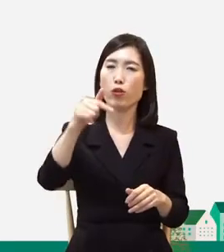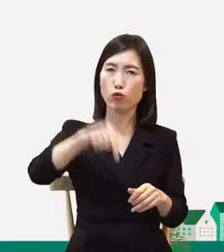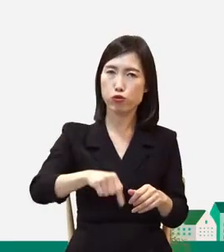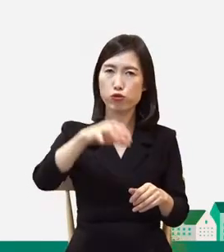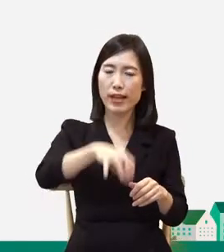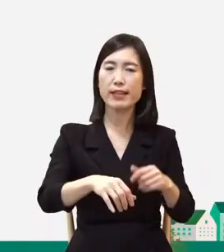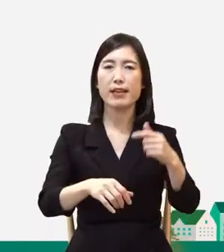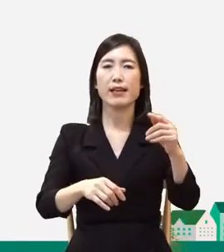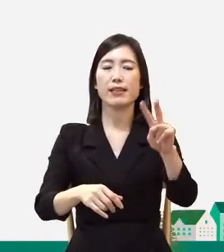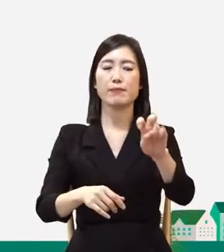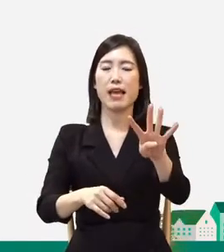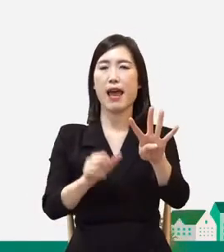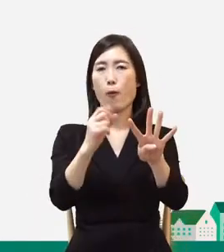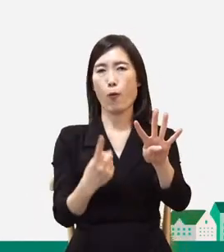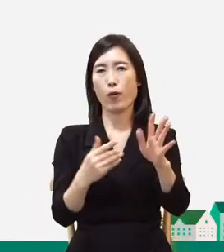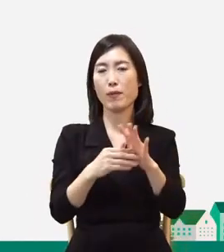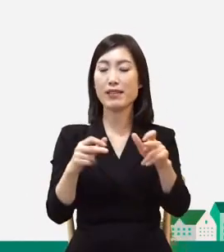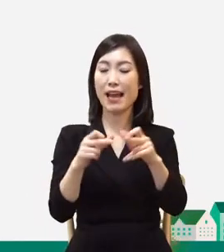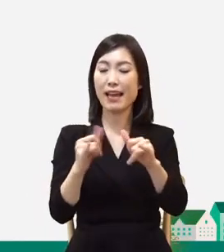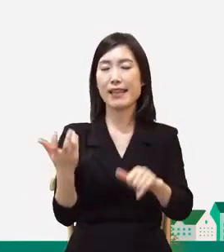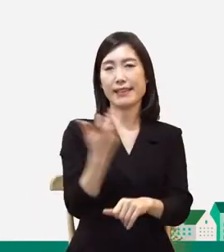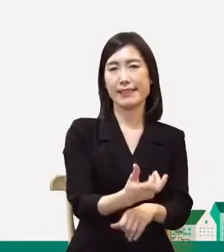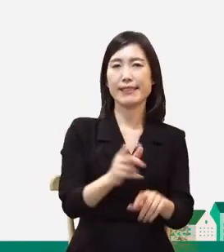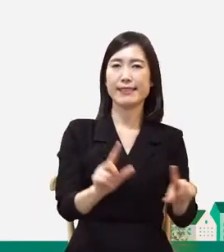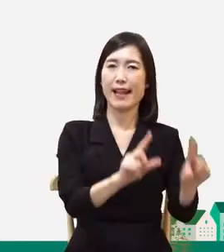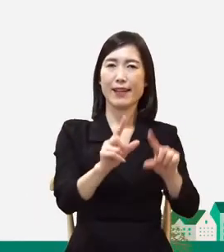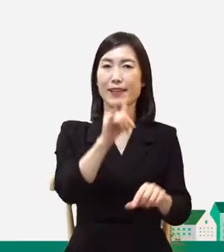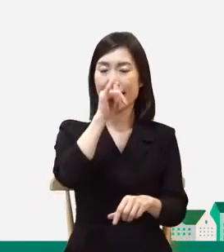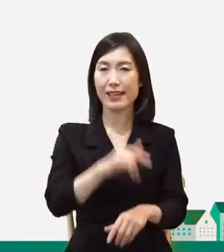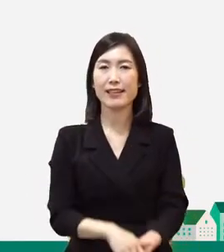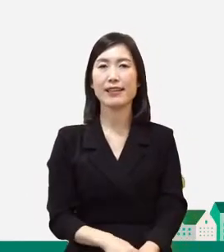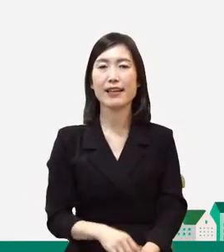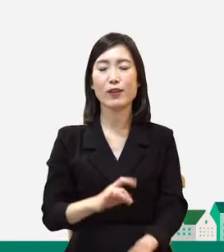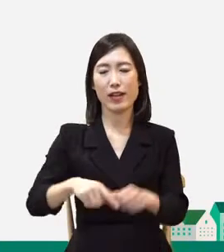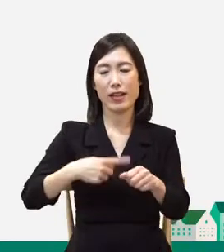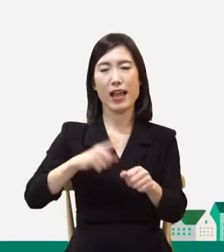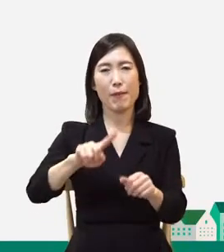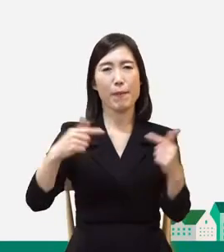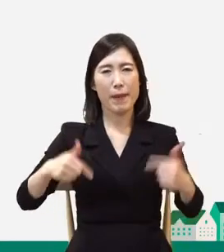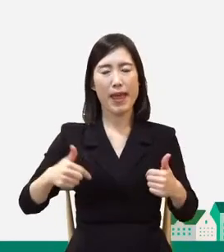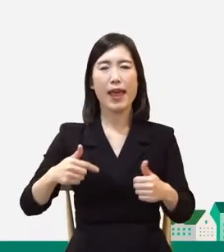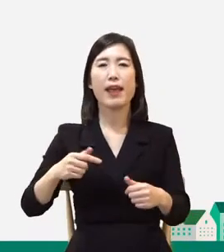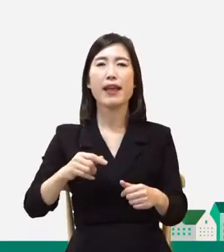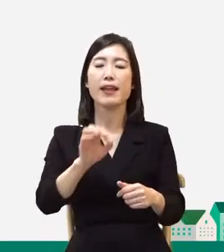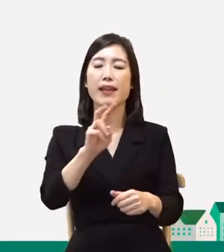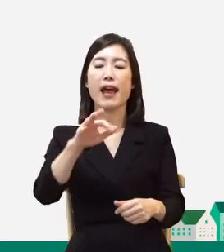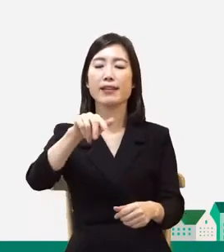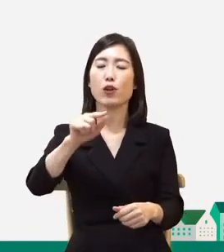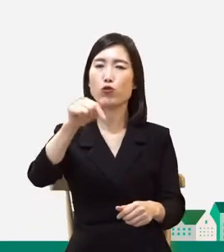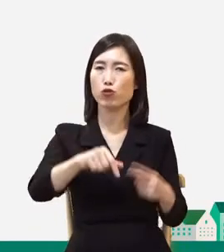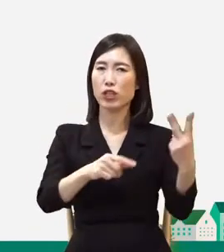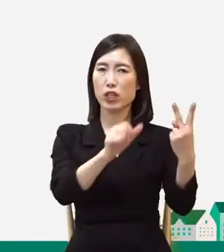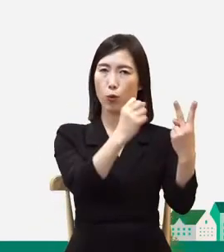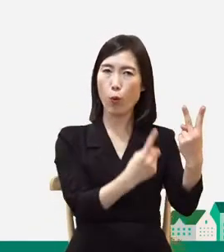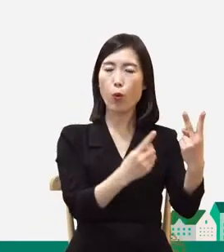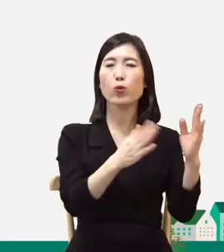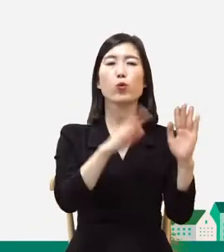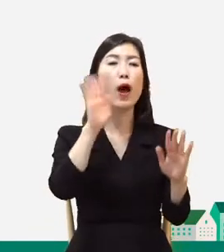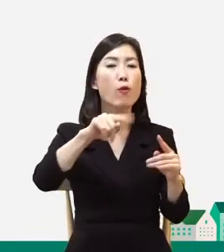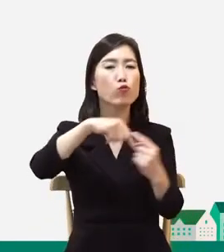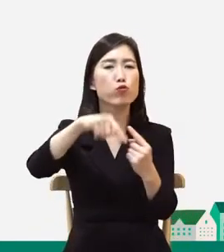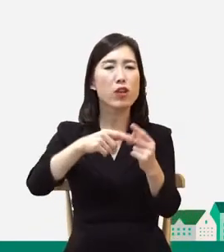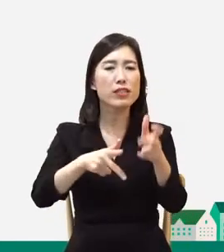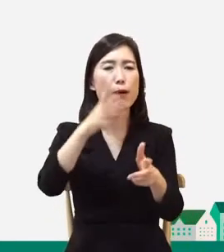24호가 개소되어 장애인분들이 입주하여 지내고 계십니다. 그리고 내년 1월에는 양천구 2호와 아직